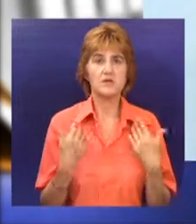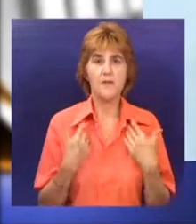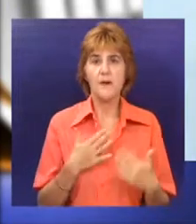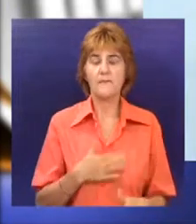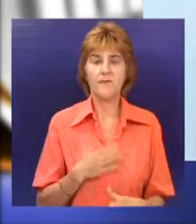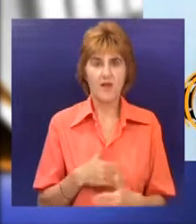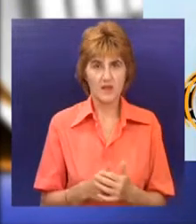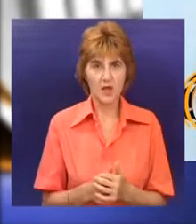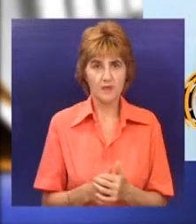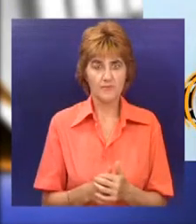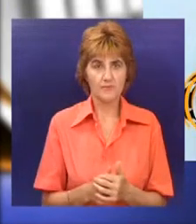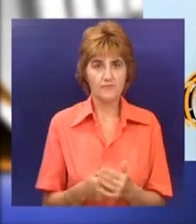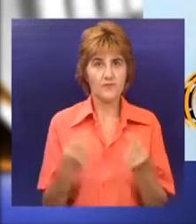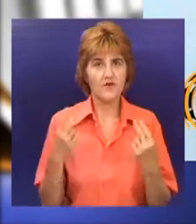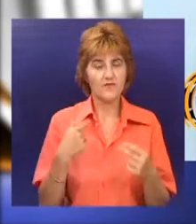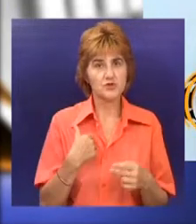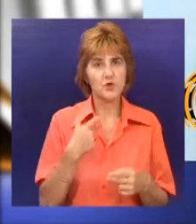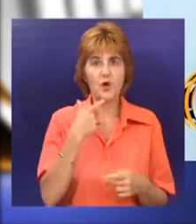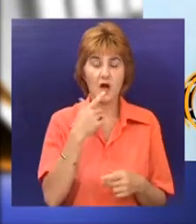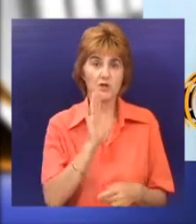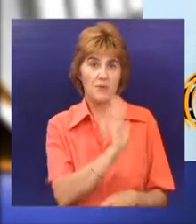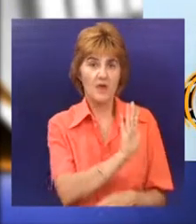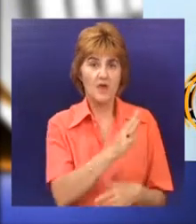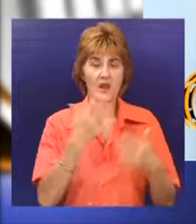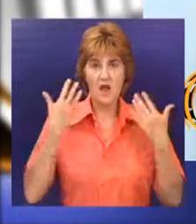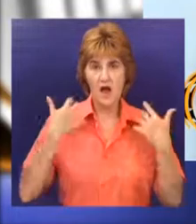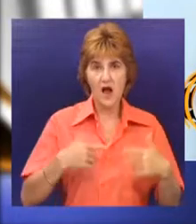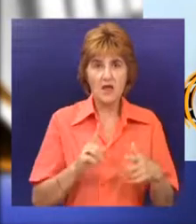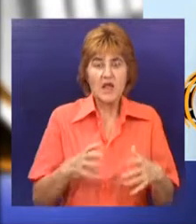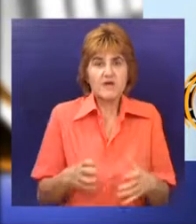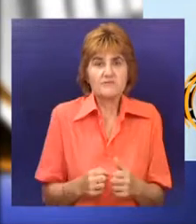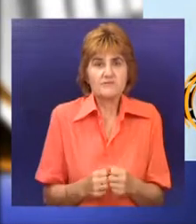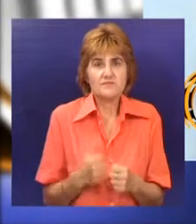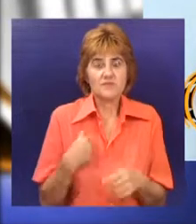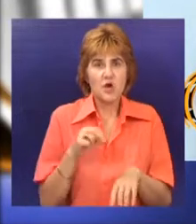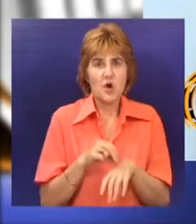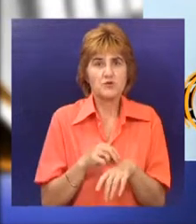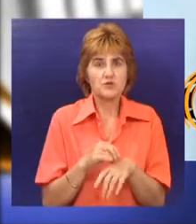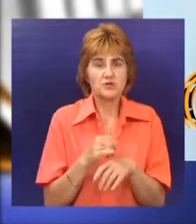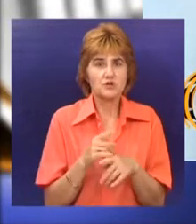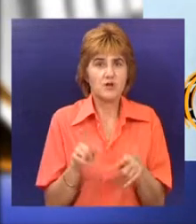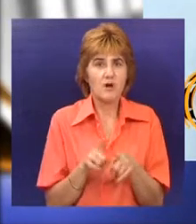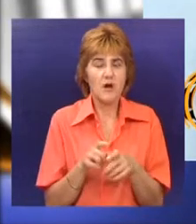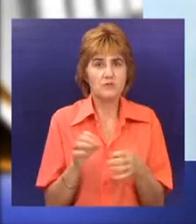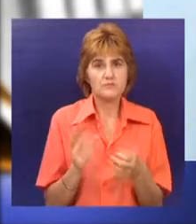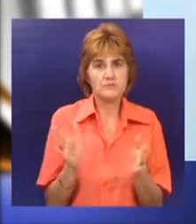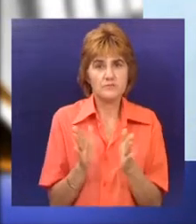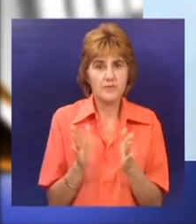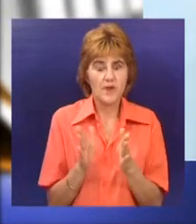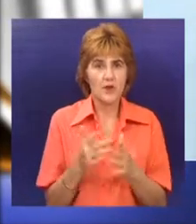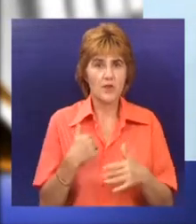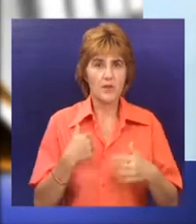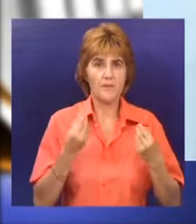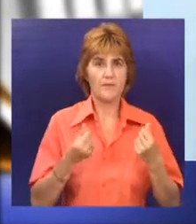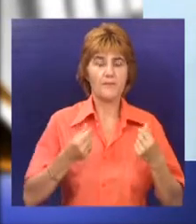nosim. Bitno napomenuti da njene haljine ne stežu ni jednu devojku, da su krojene uz nas, da ih